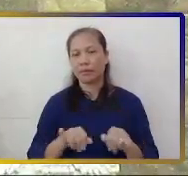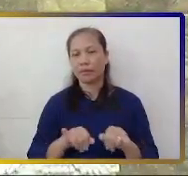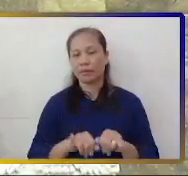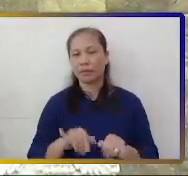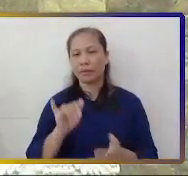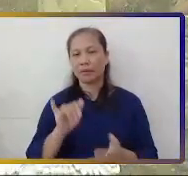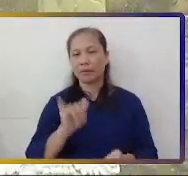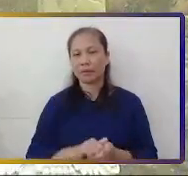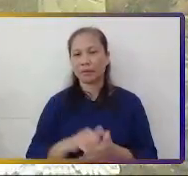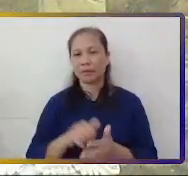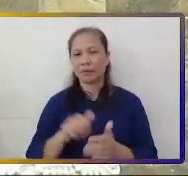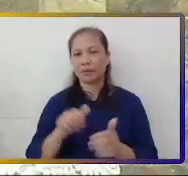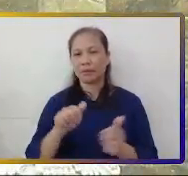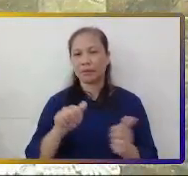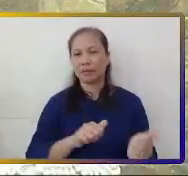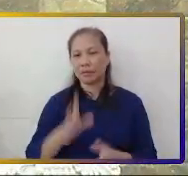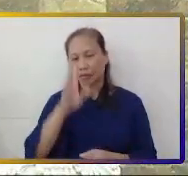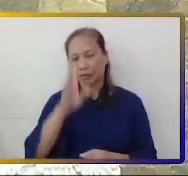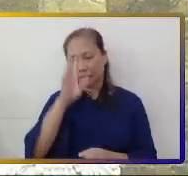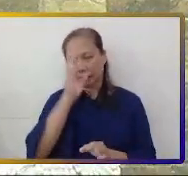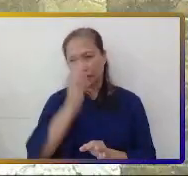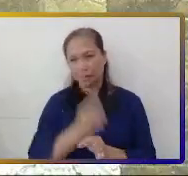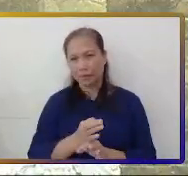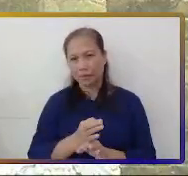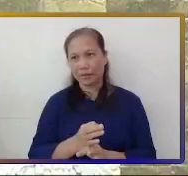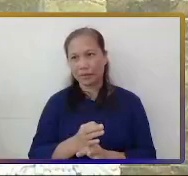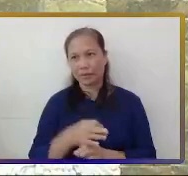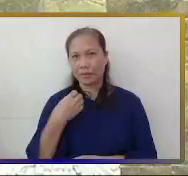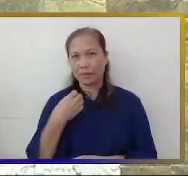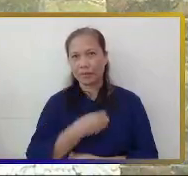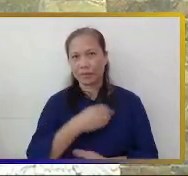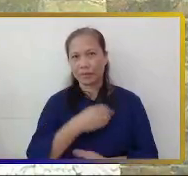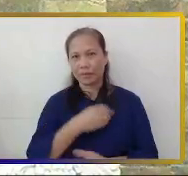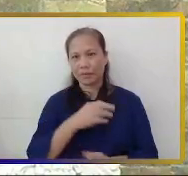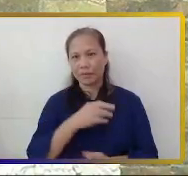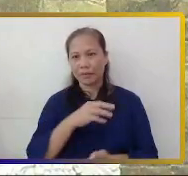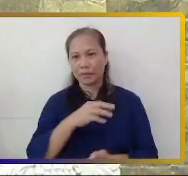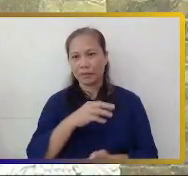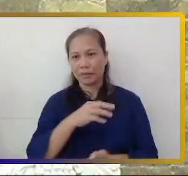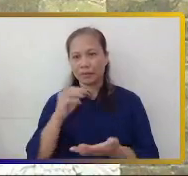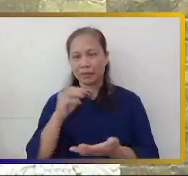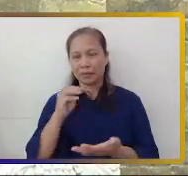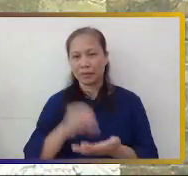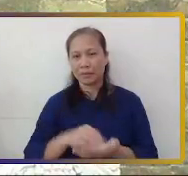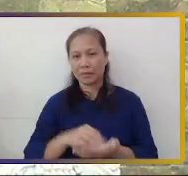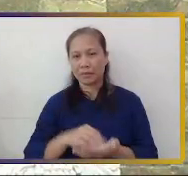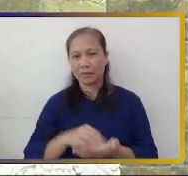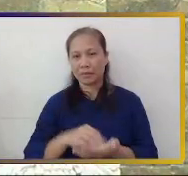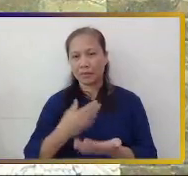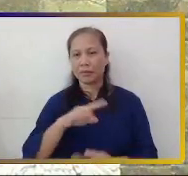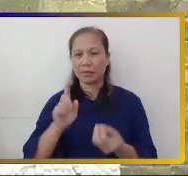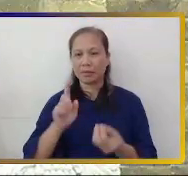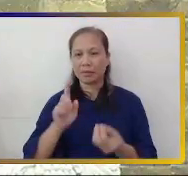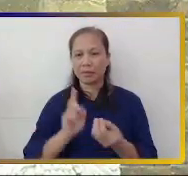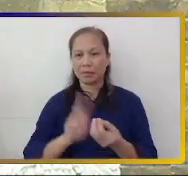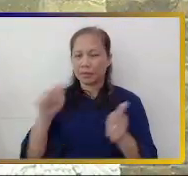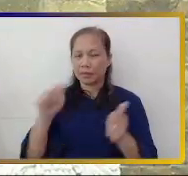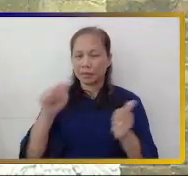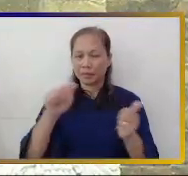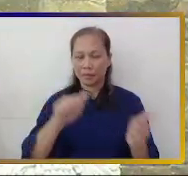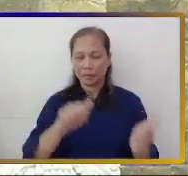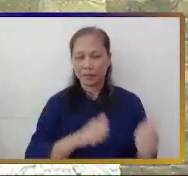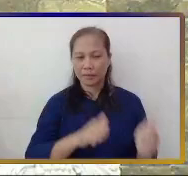as the Baptist faith is concerned the Main thing is all about the Main thing is all about baptism